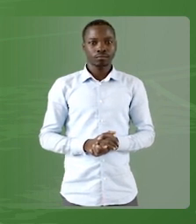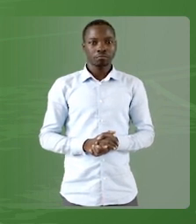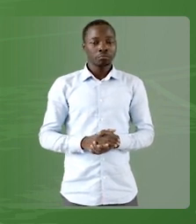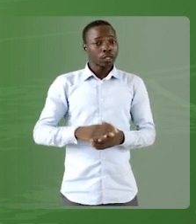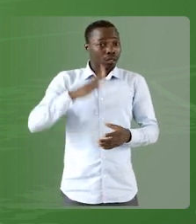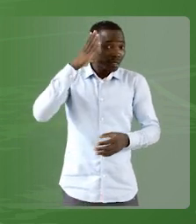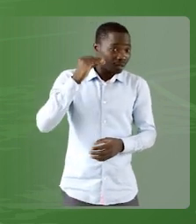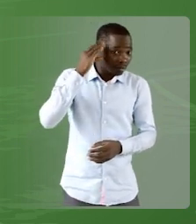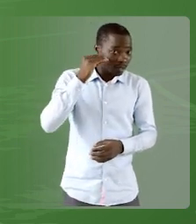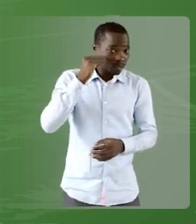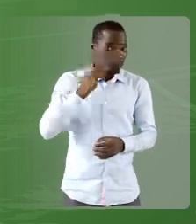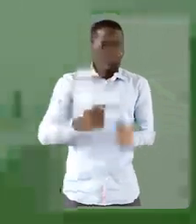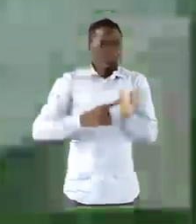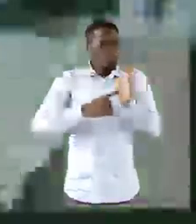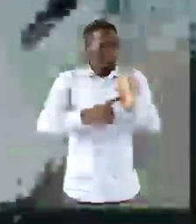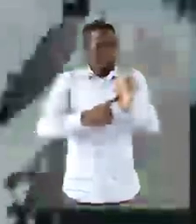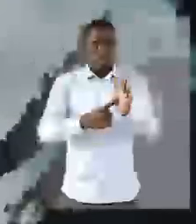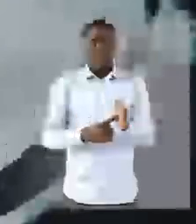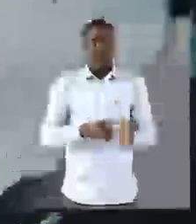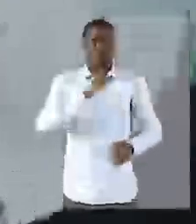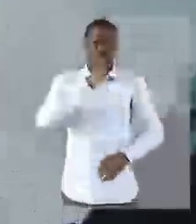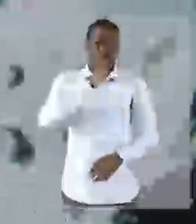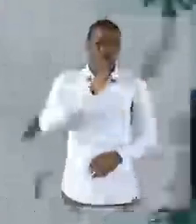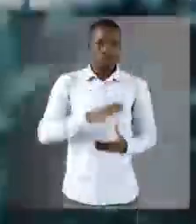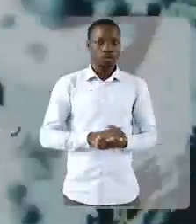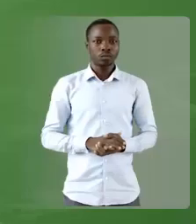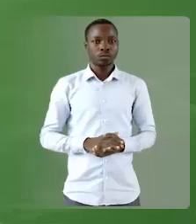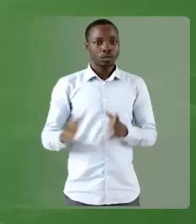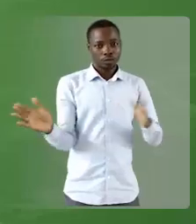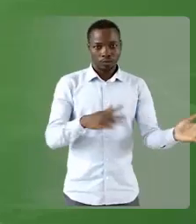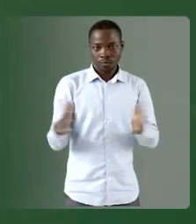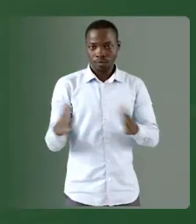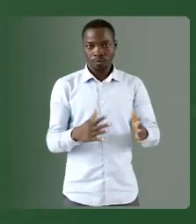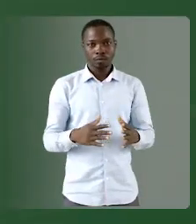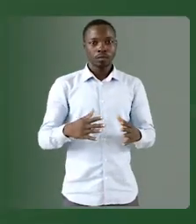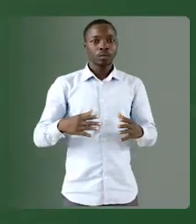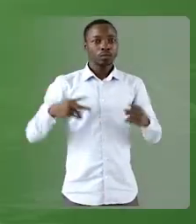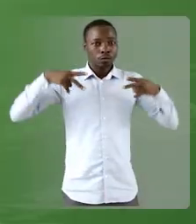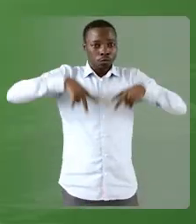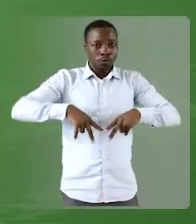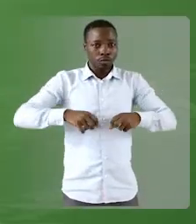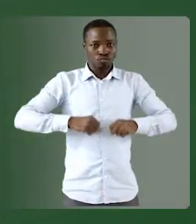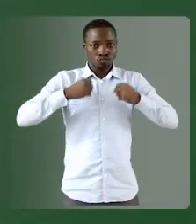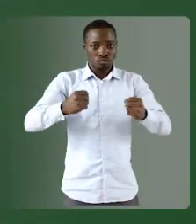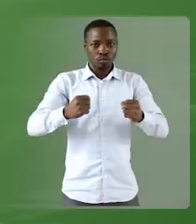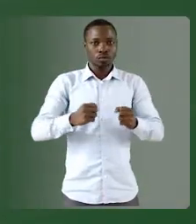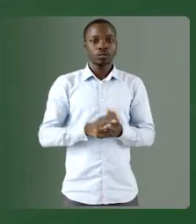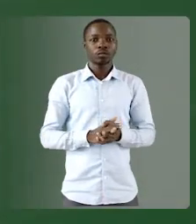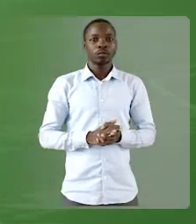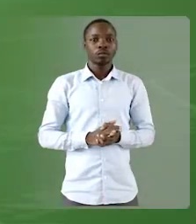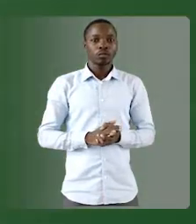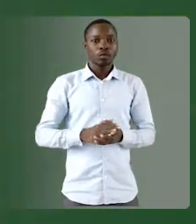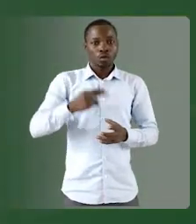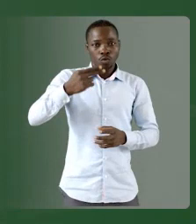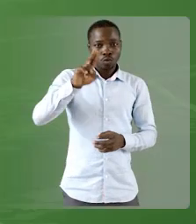Les expériences visent à montrer la présence de l'eau, de l'air, des sels minéraux, en l'occurrence chlorure,